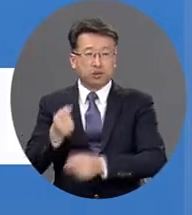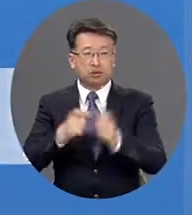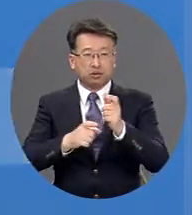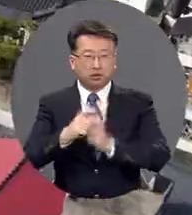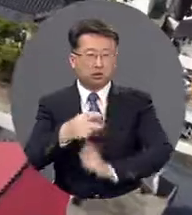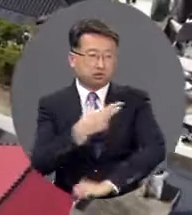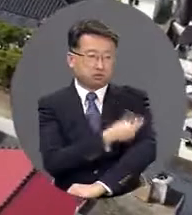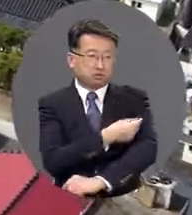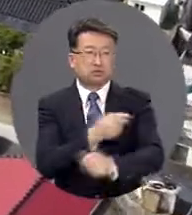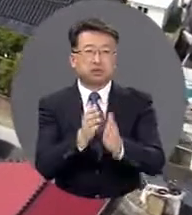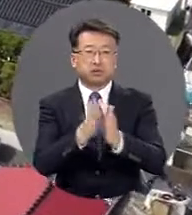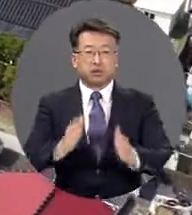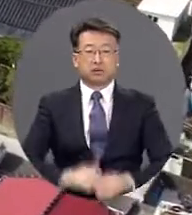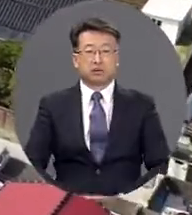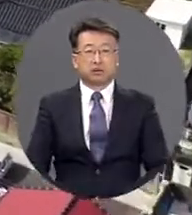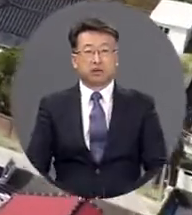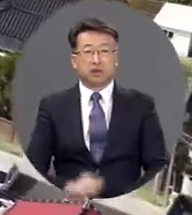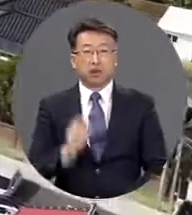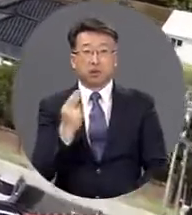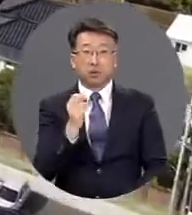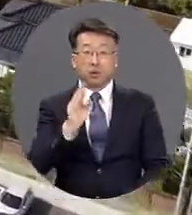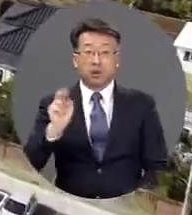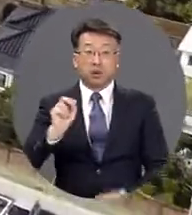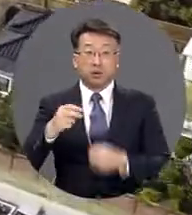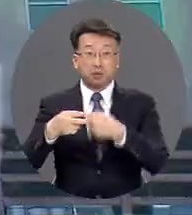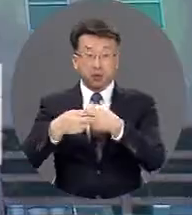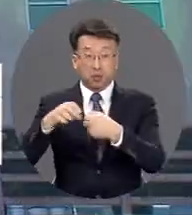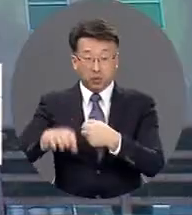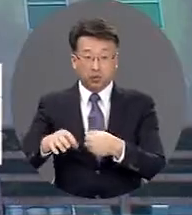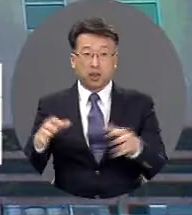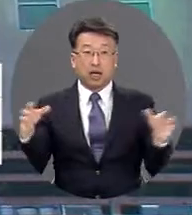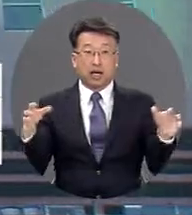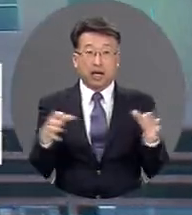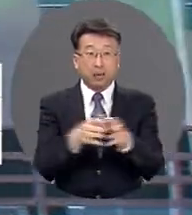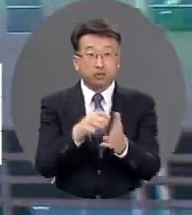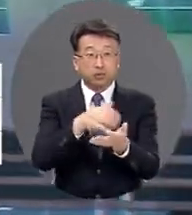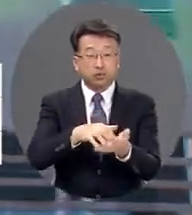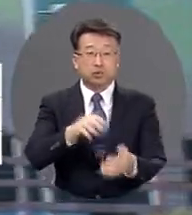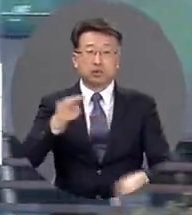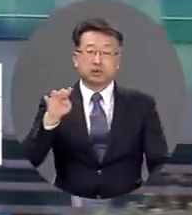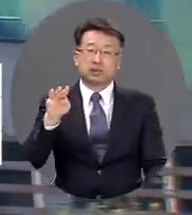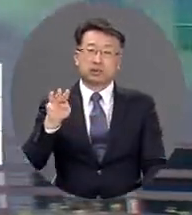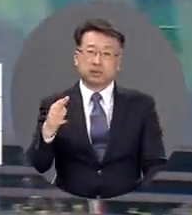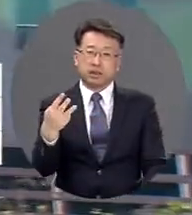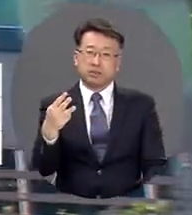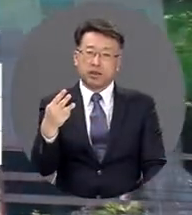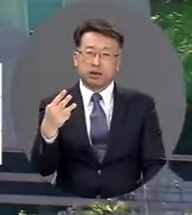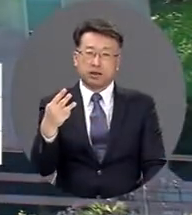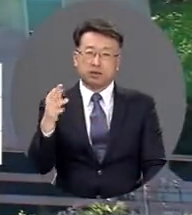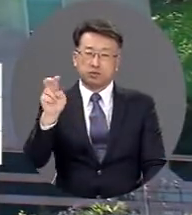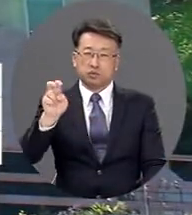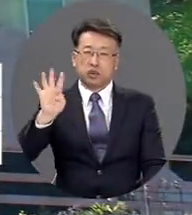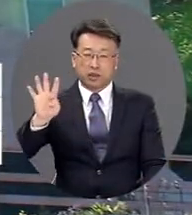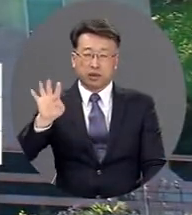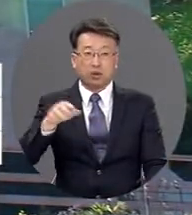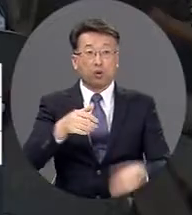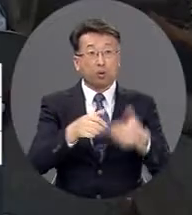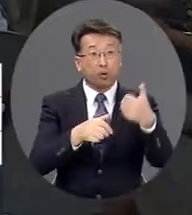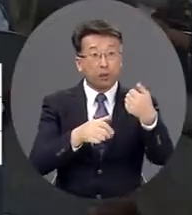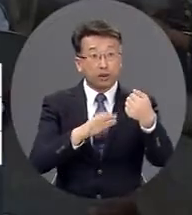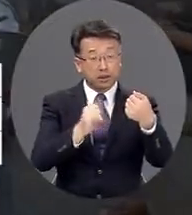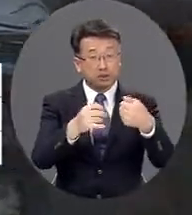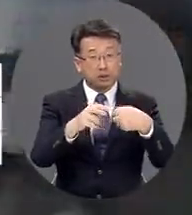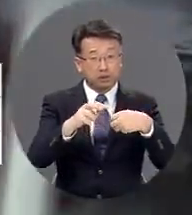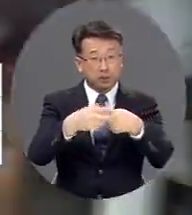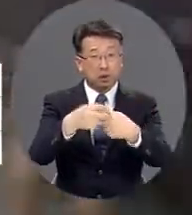시행합니다. 도내 요양병원과 요양원은 모두 324개로 5만 명이 입원해 있습니다.